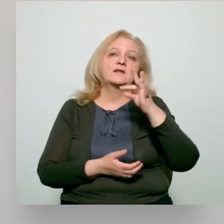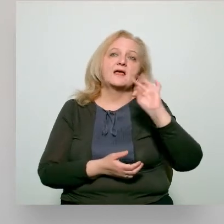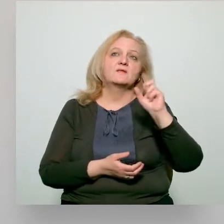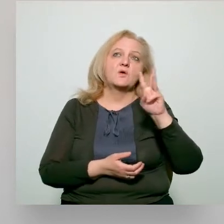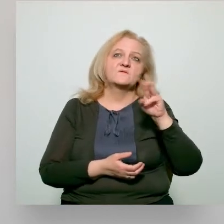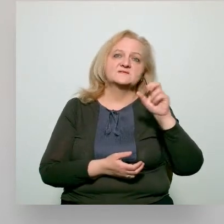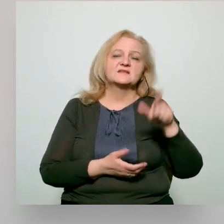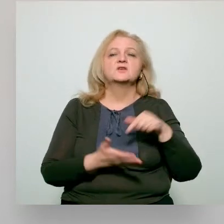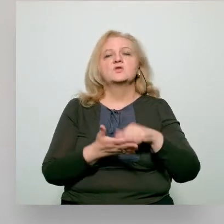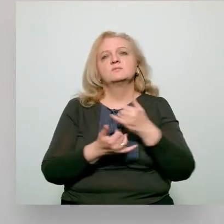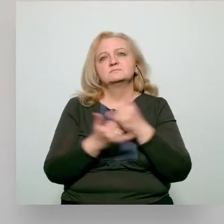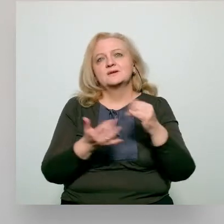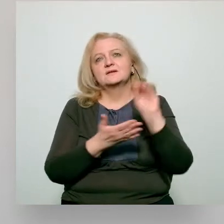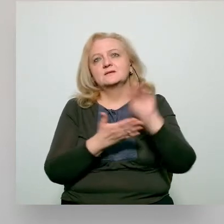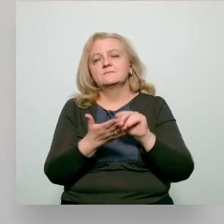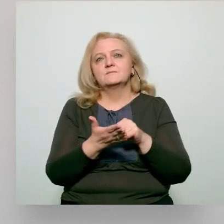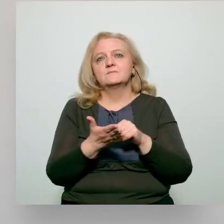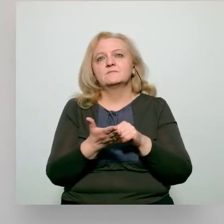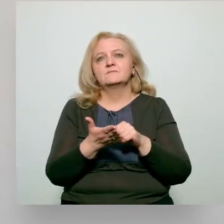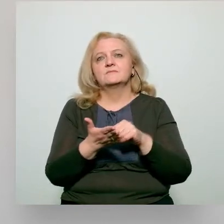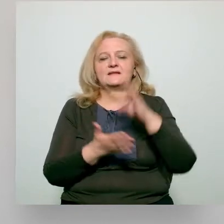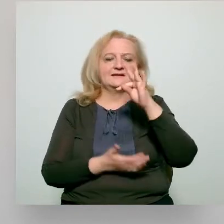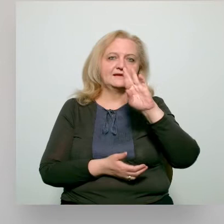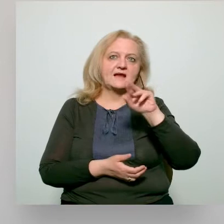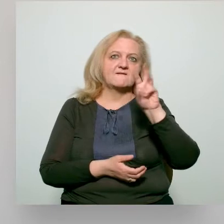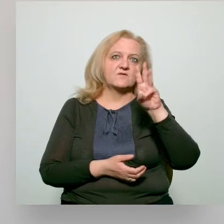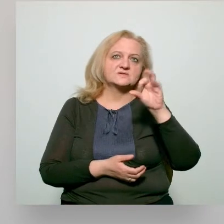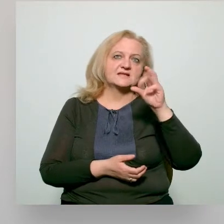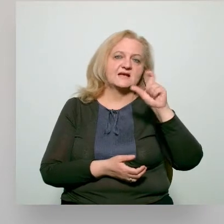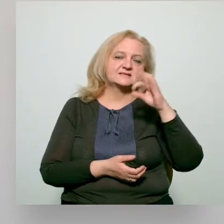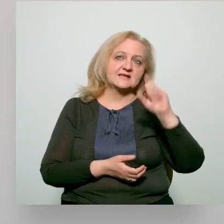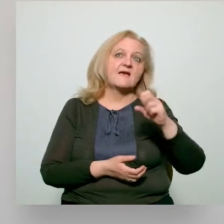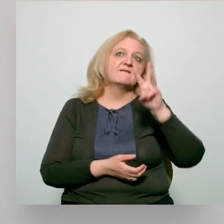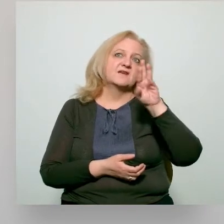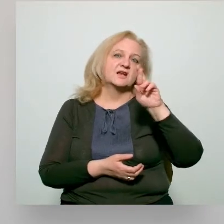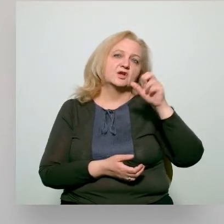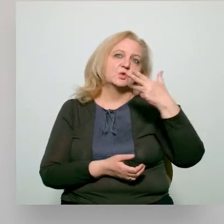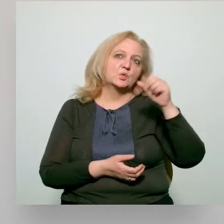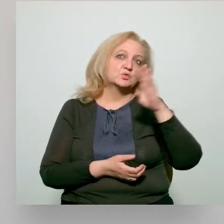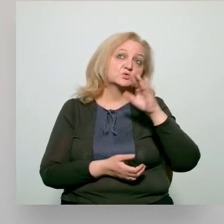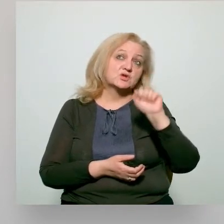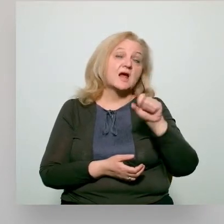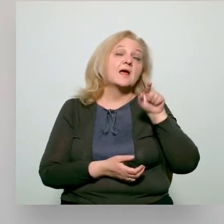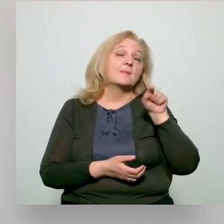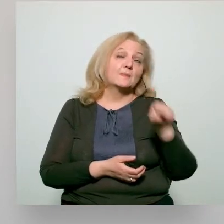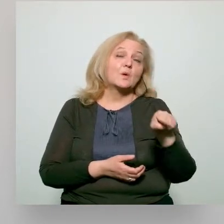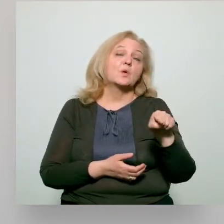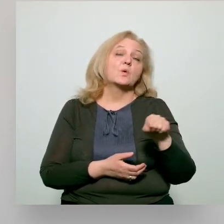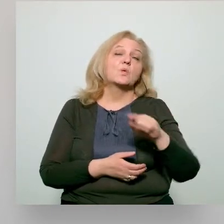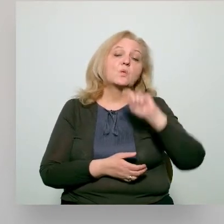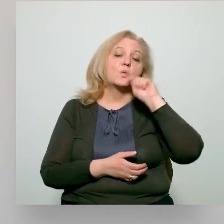trawestacja Wergiliusza. Trawestacji Wergiliusza było ogromnie wiele, natomiast tylko Ukraińcy mają